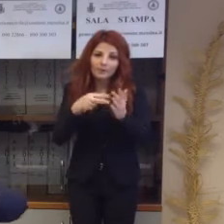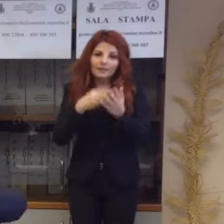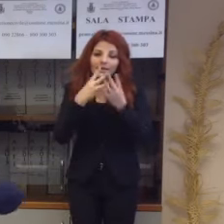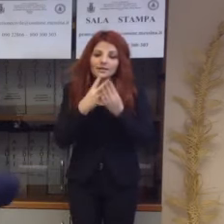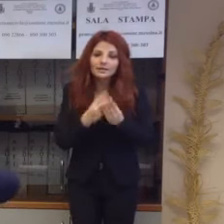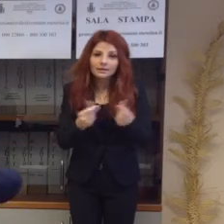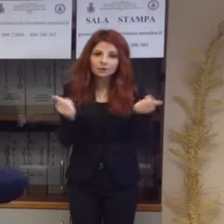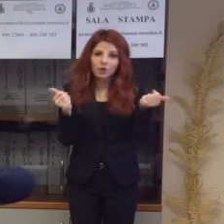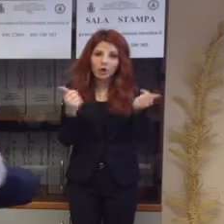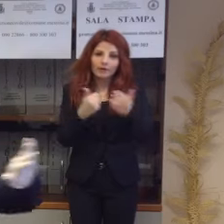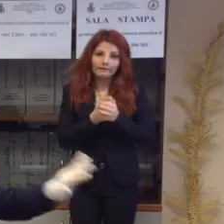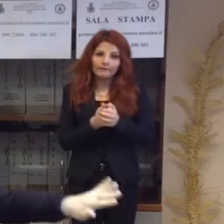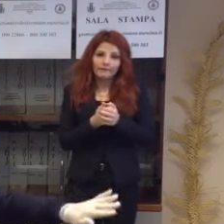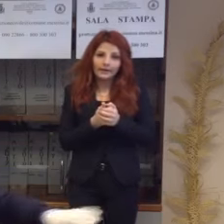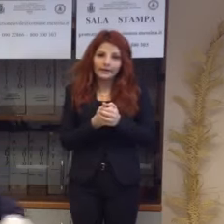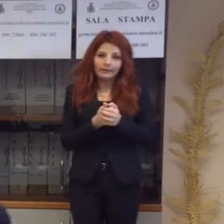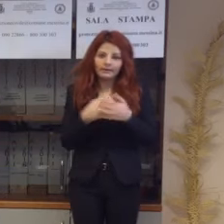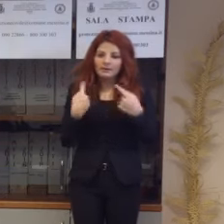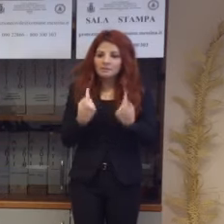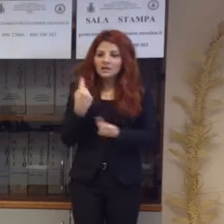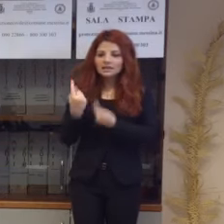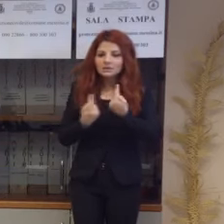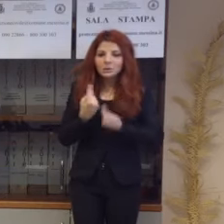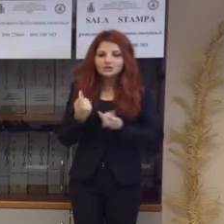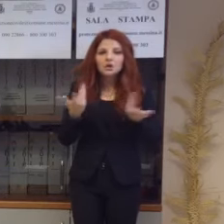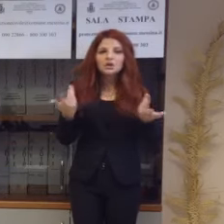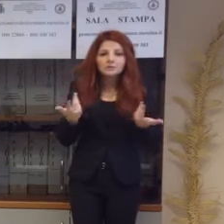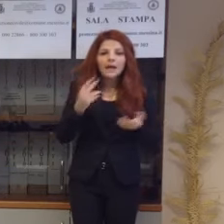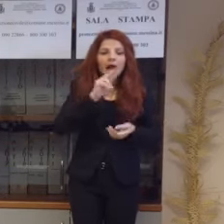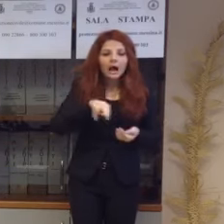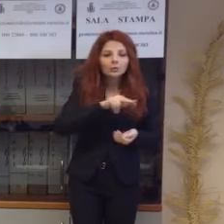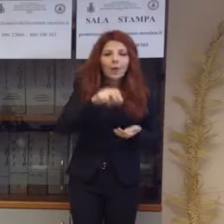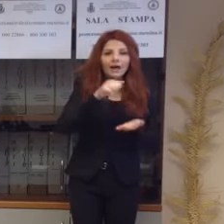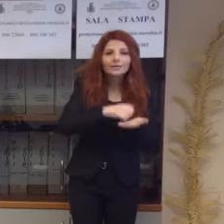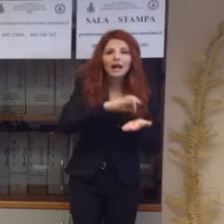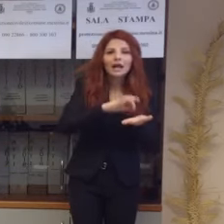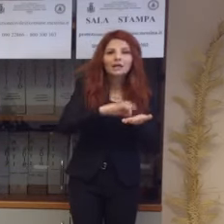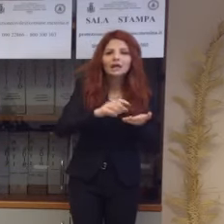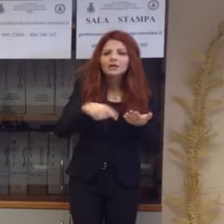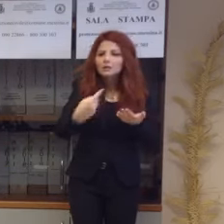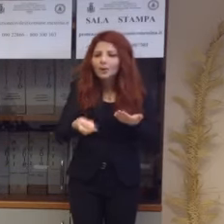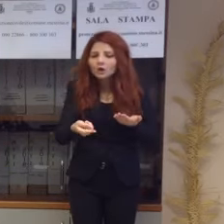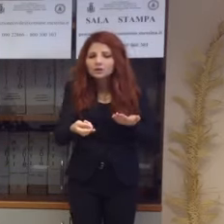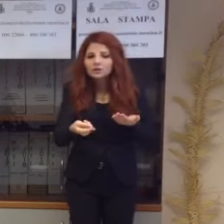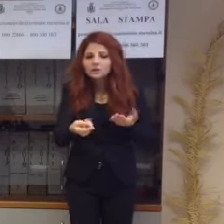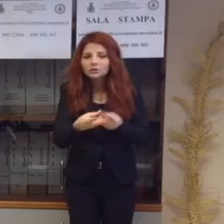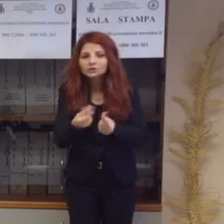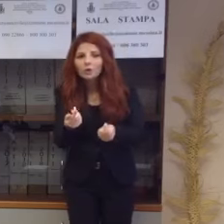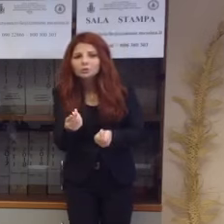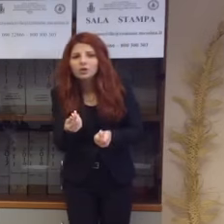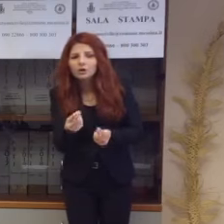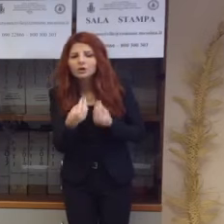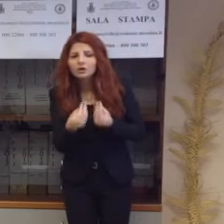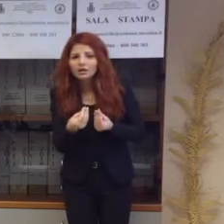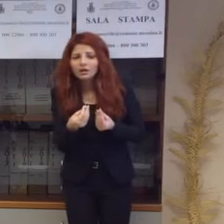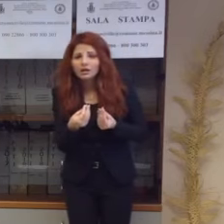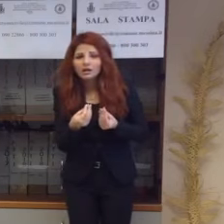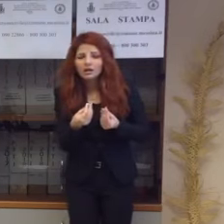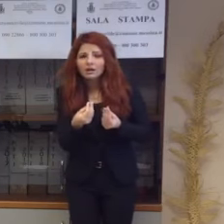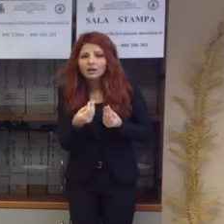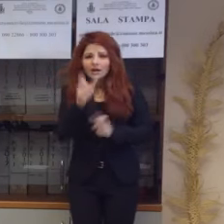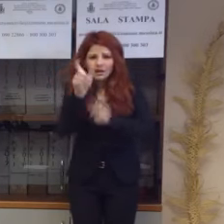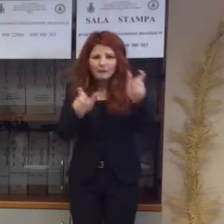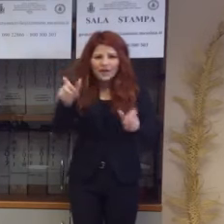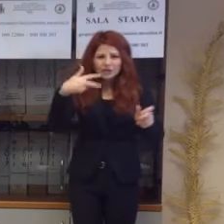rimasta lì irrisolta e i siciliani non sanno chi entra e chi esce dalla Sicilia attraverso la porta